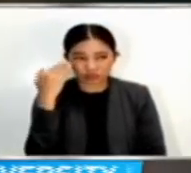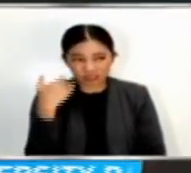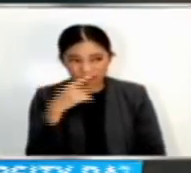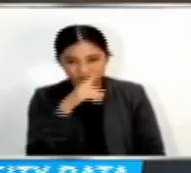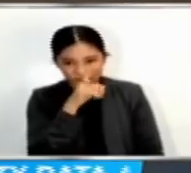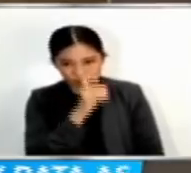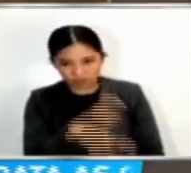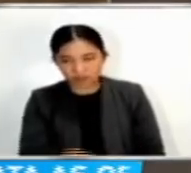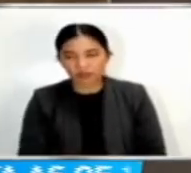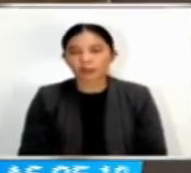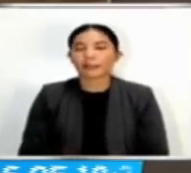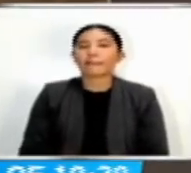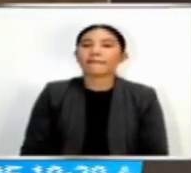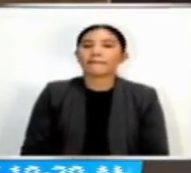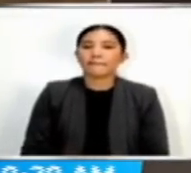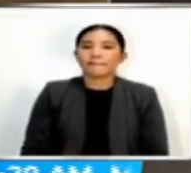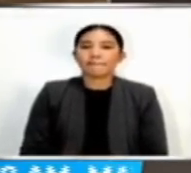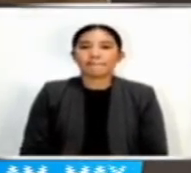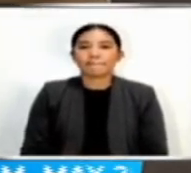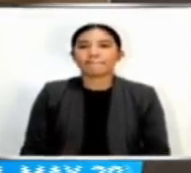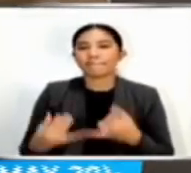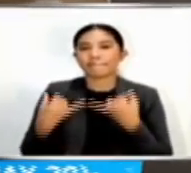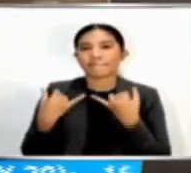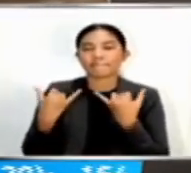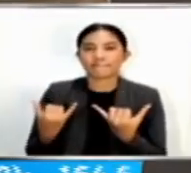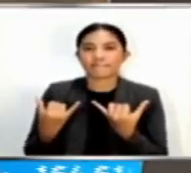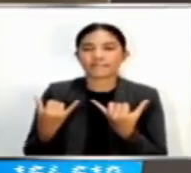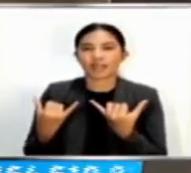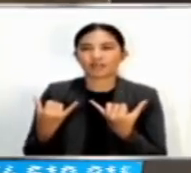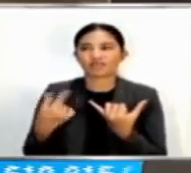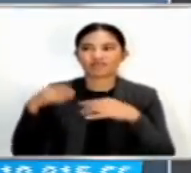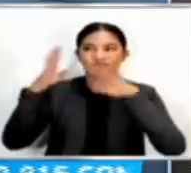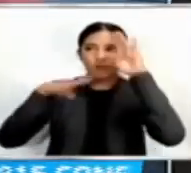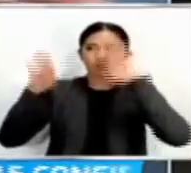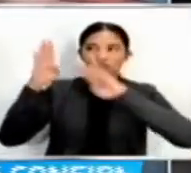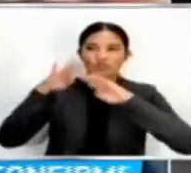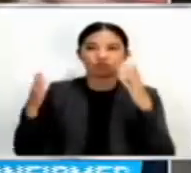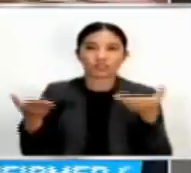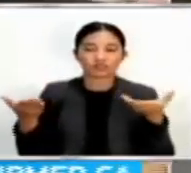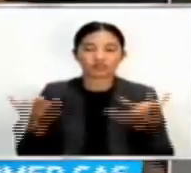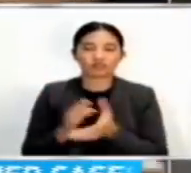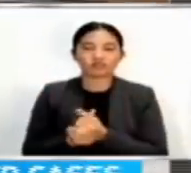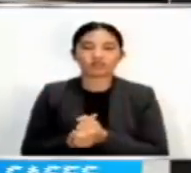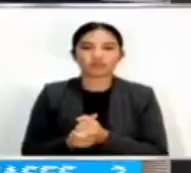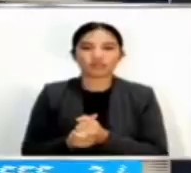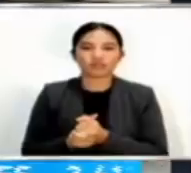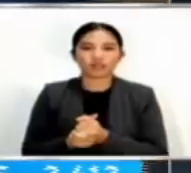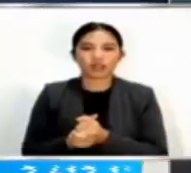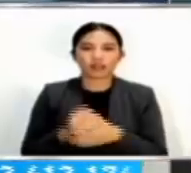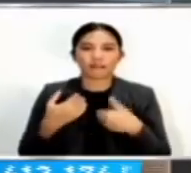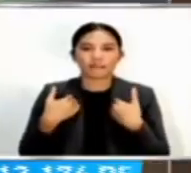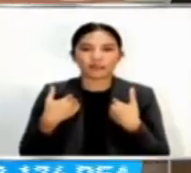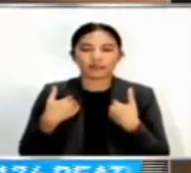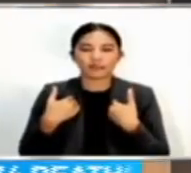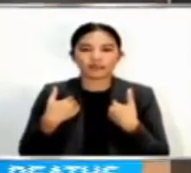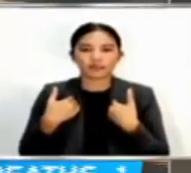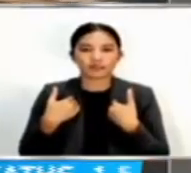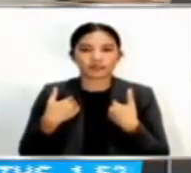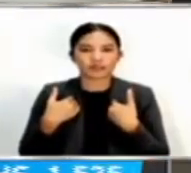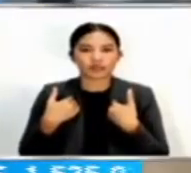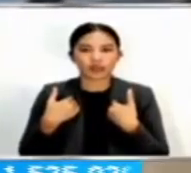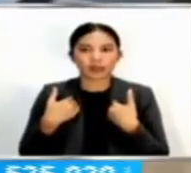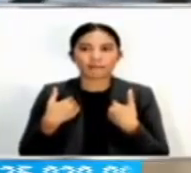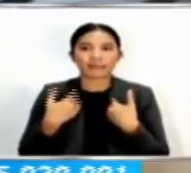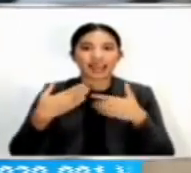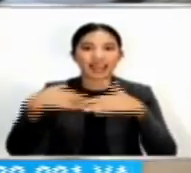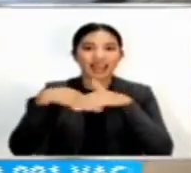kasi sa atin ngayon, masyadong malaki yung access sa social media, no? Mm-hmm. So alam na ng